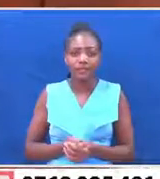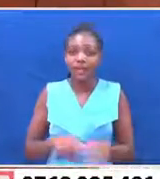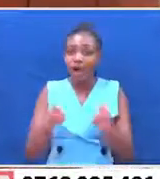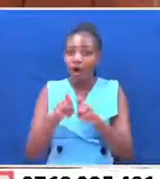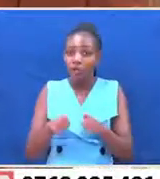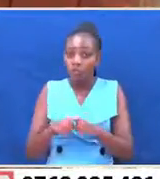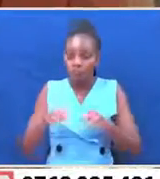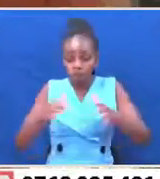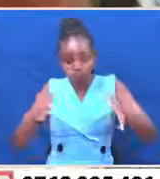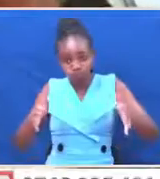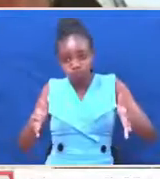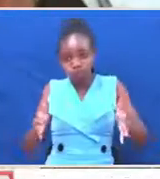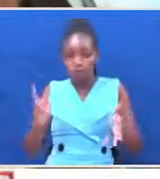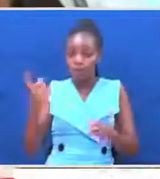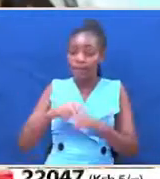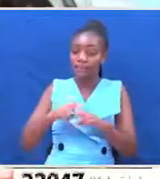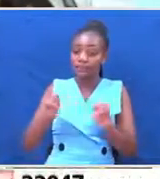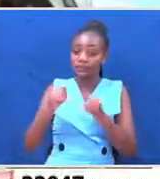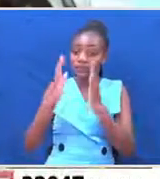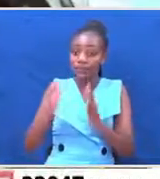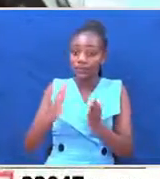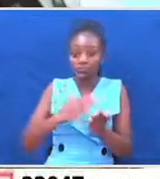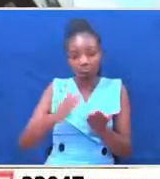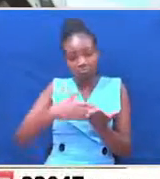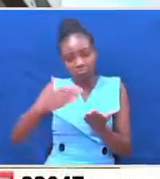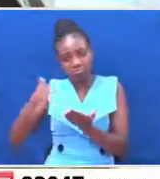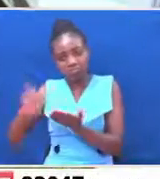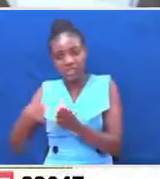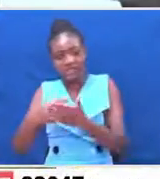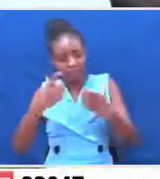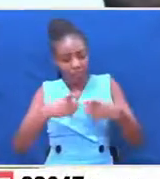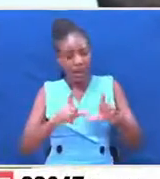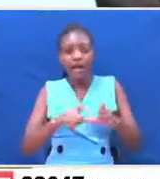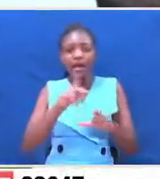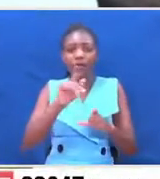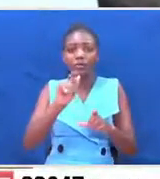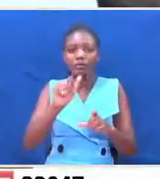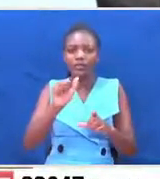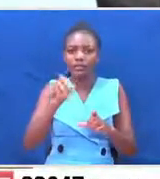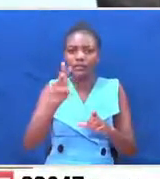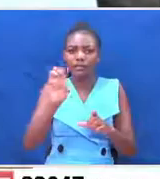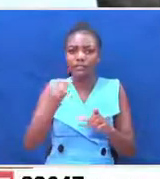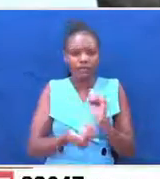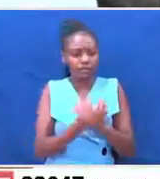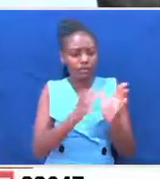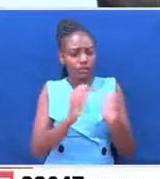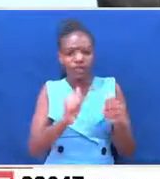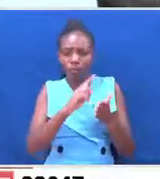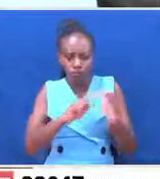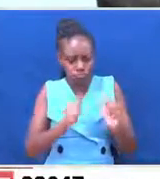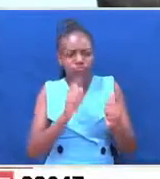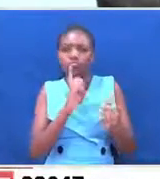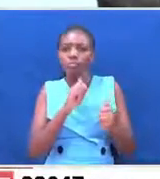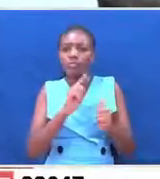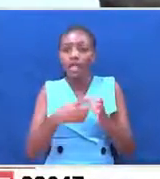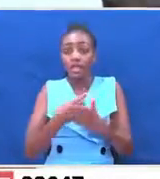mkao ambao kwa wakati mmoja wanahabari walitakiwa kuondoka ili kuruhusu wakuu wa Kemsa kuelezea kwa kina kilichojiri